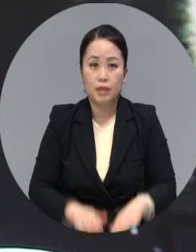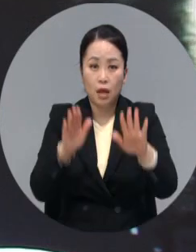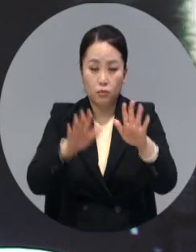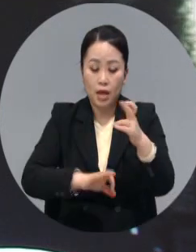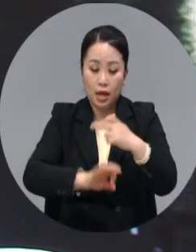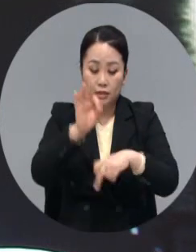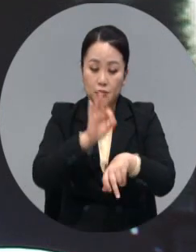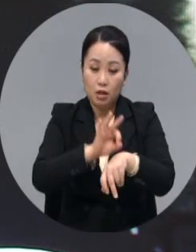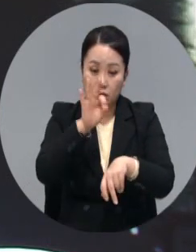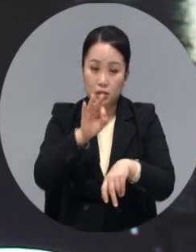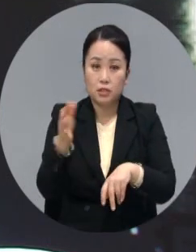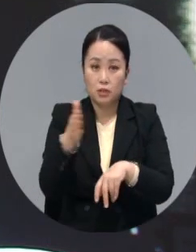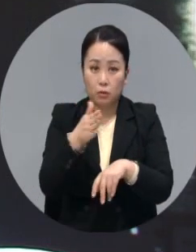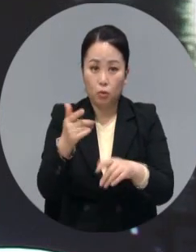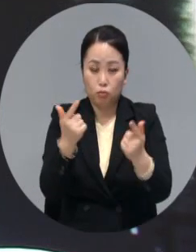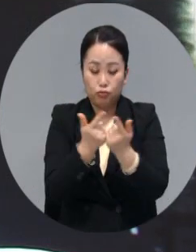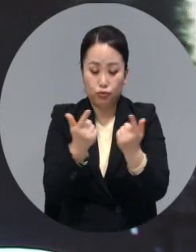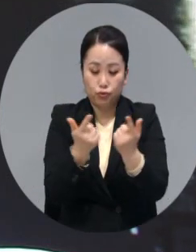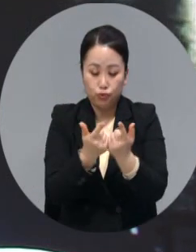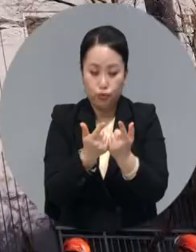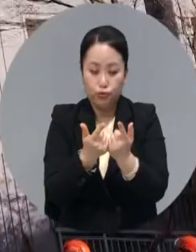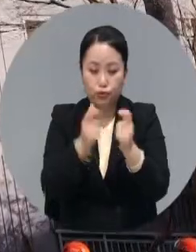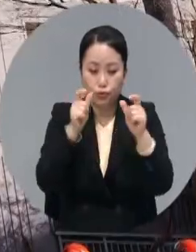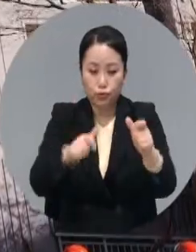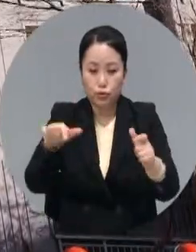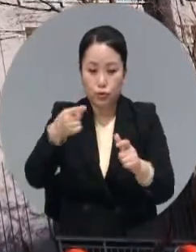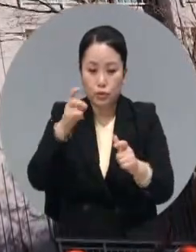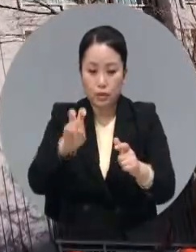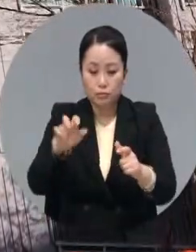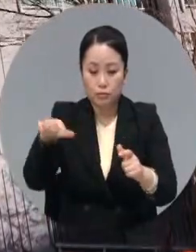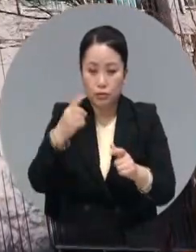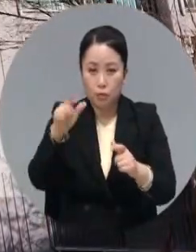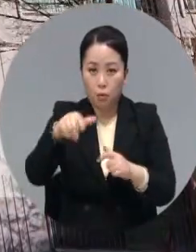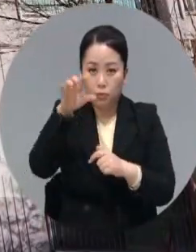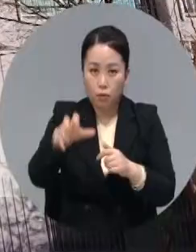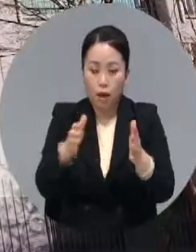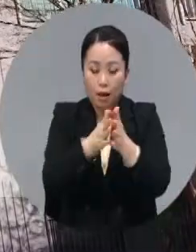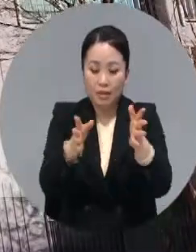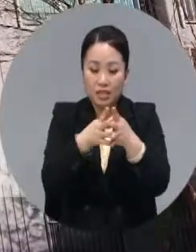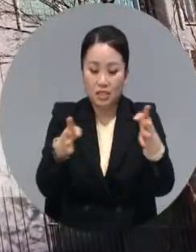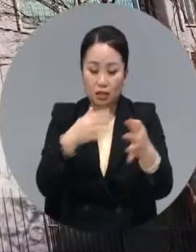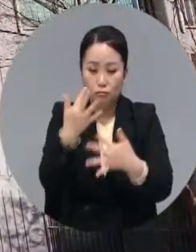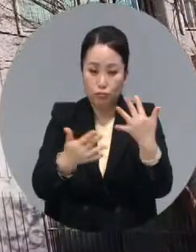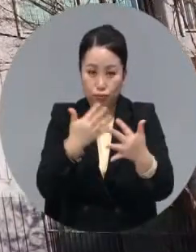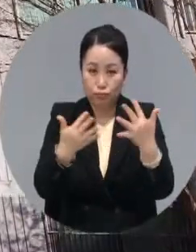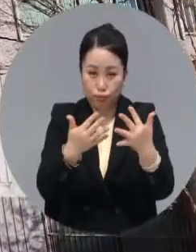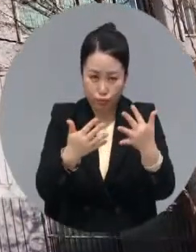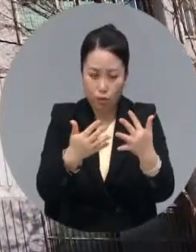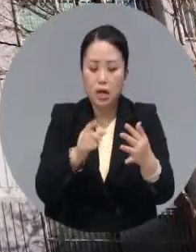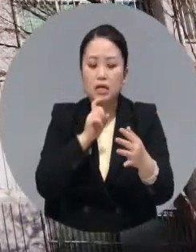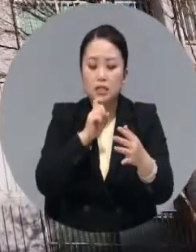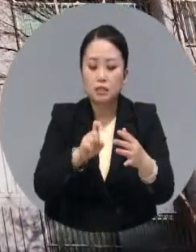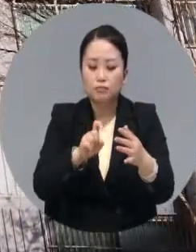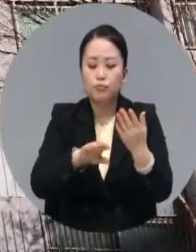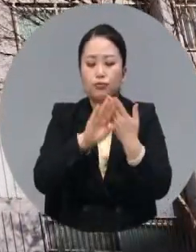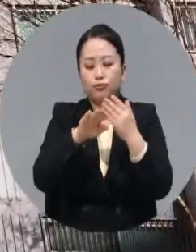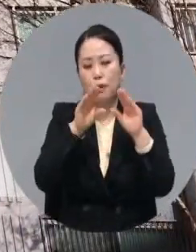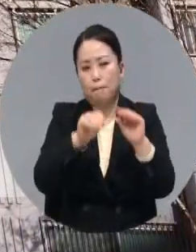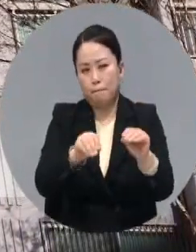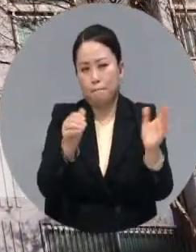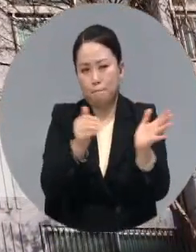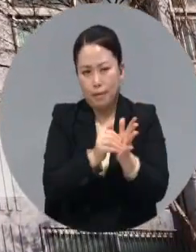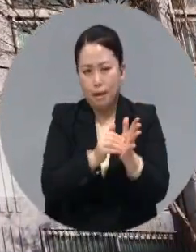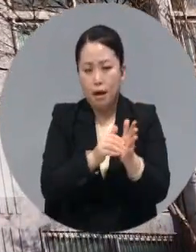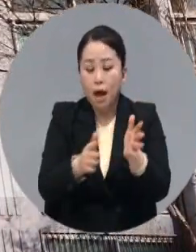오늘 오전 10시쯤 북구 금곡동의 한 아파트 4층에서 불이나 10여분 만에 꺼졌습니다 아파트